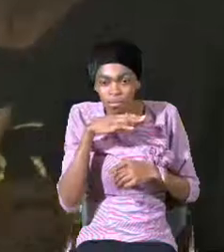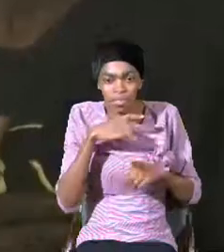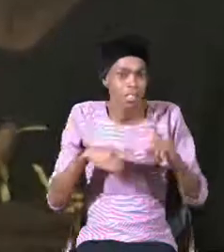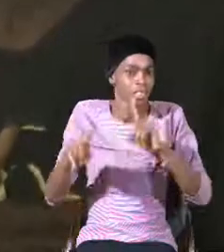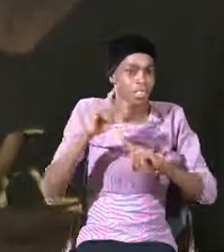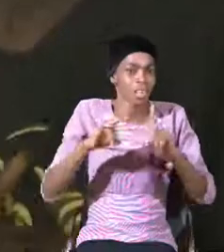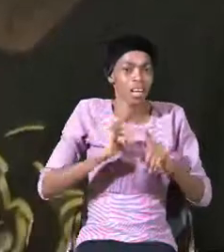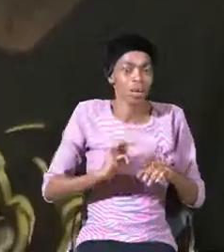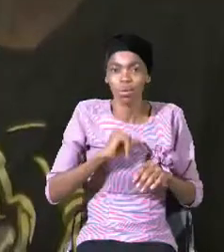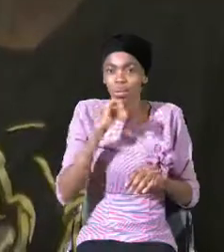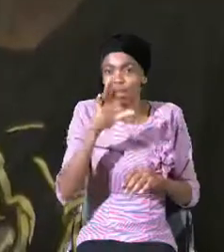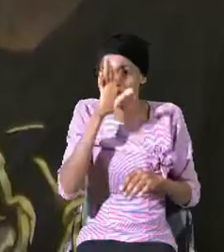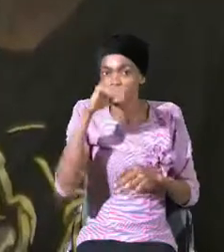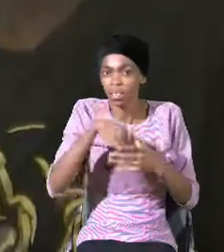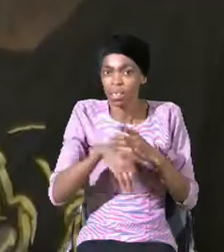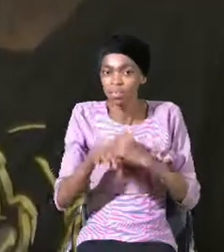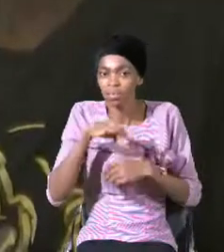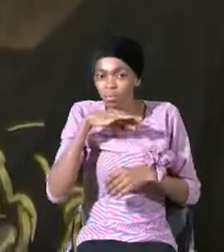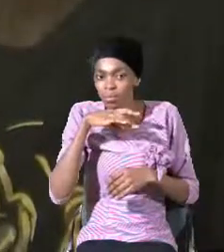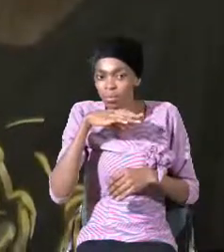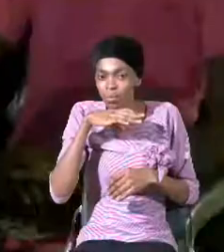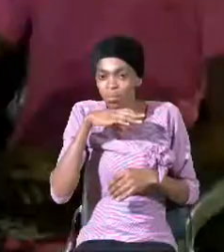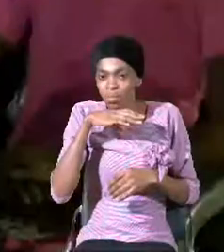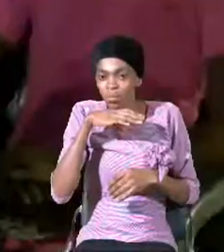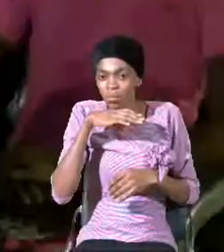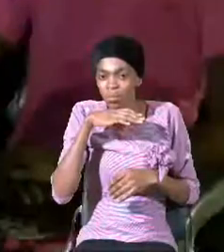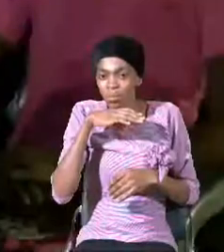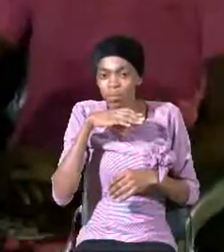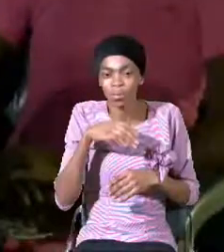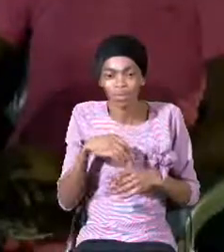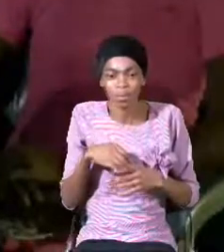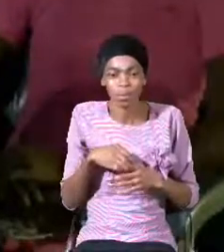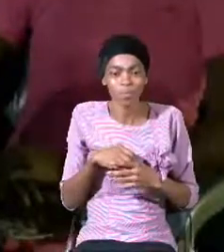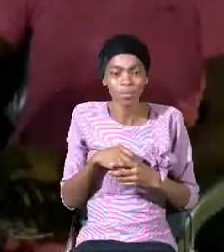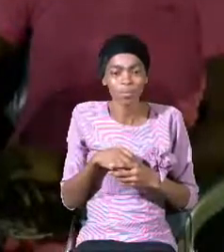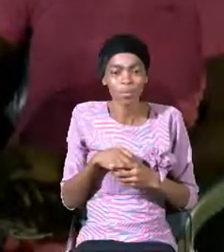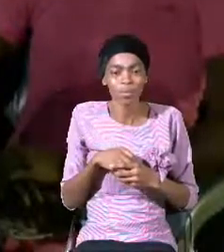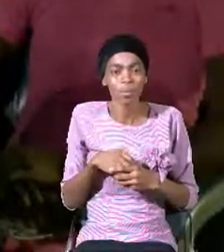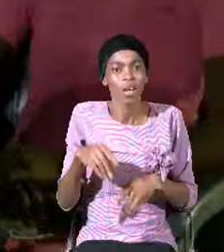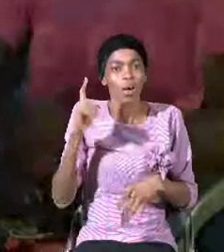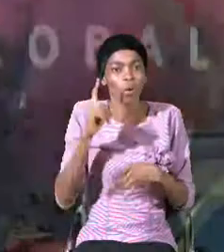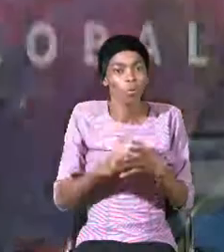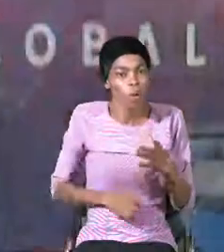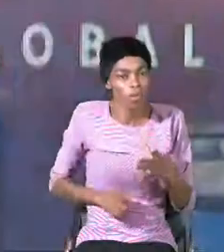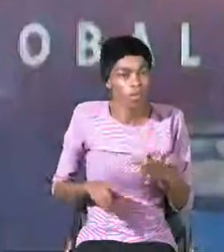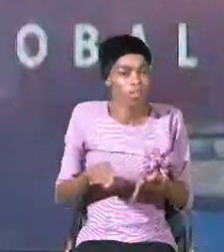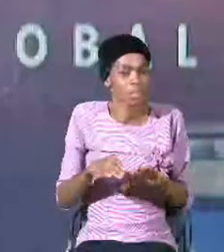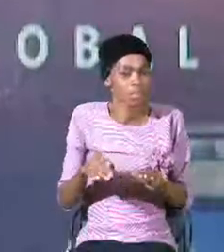je ne serai pas dans la fosse. Je ne serai pas indigne. Qu'est-ce qu'il